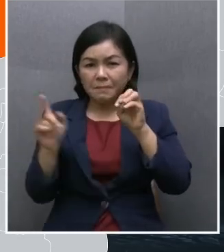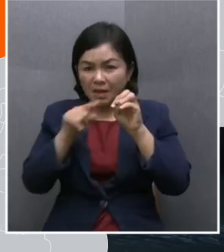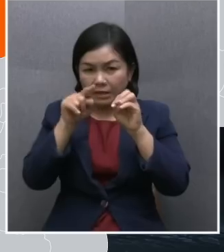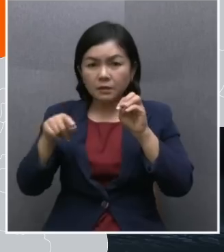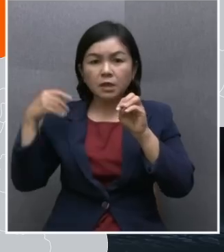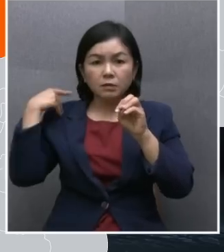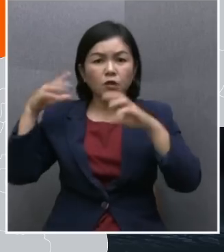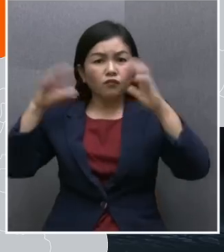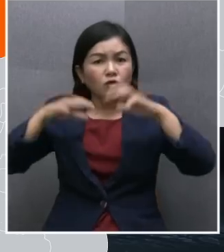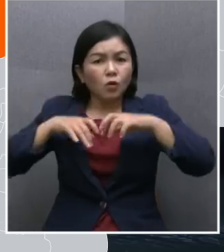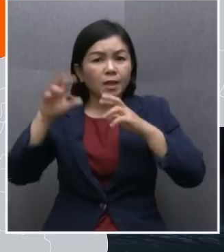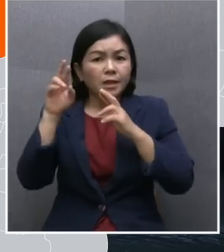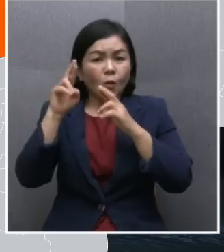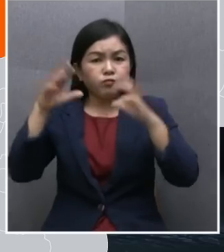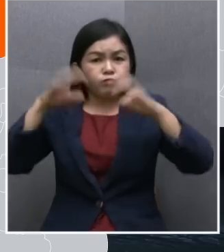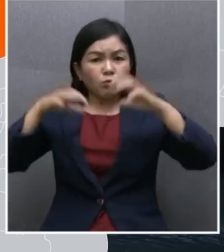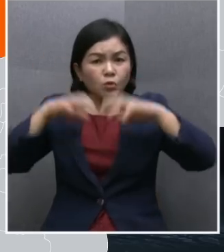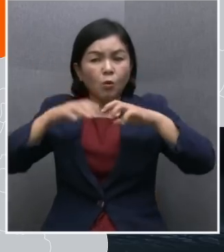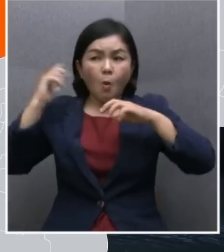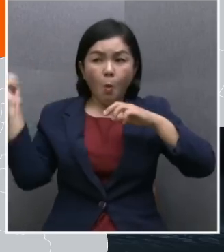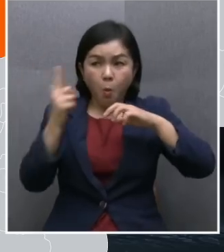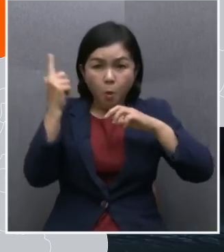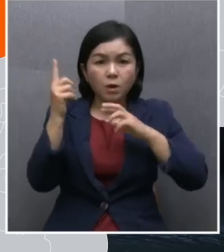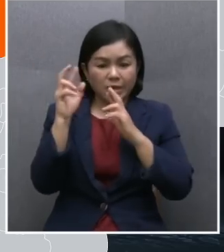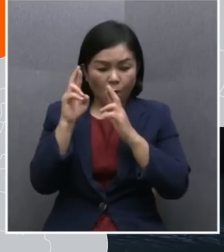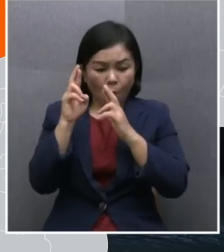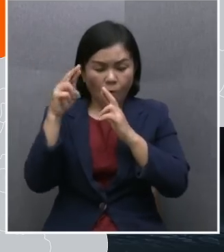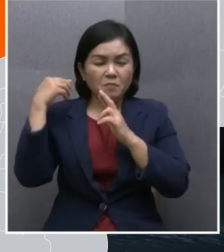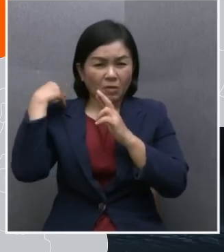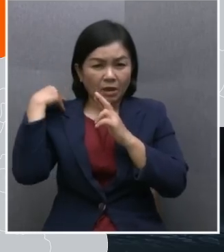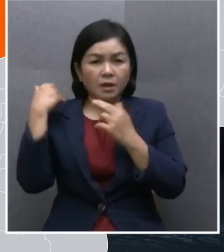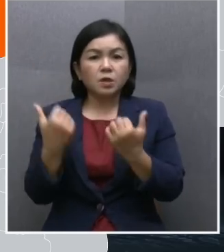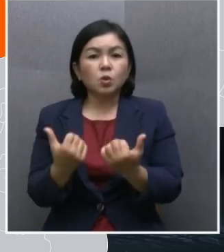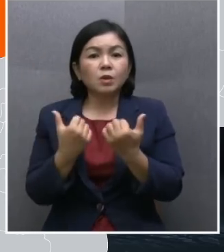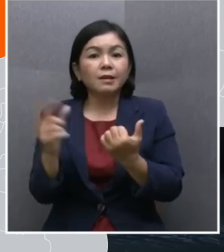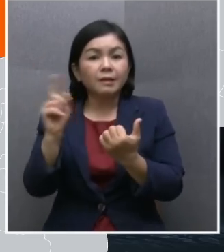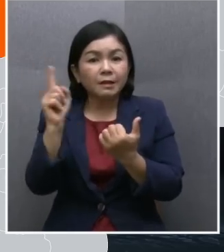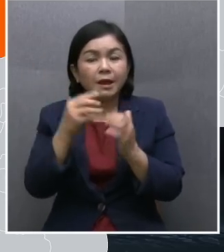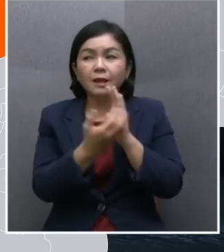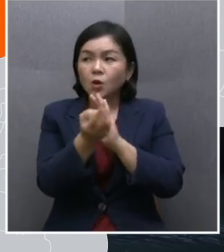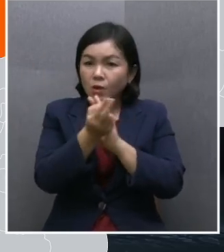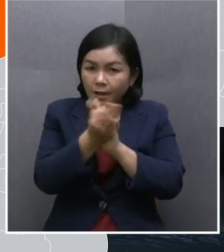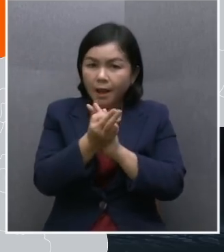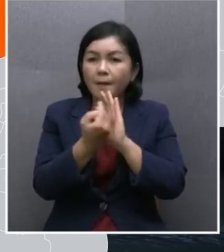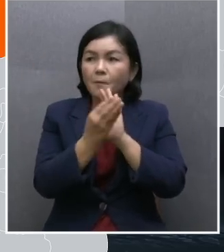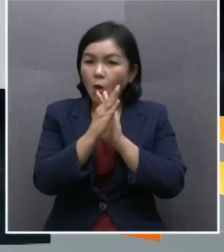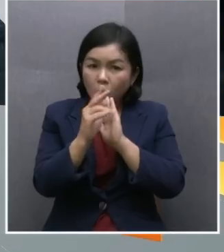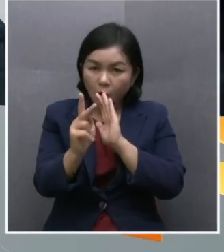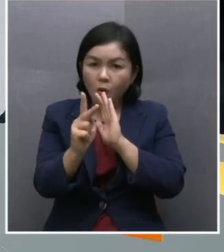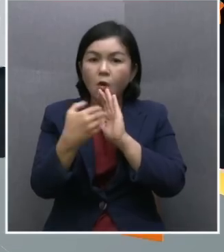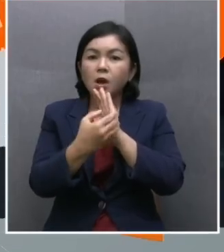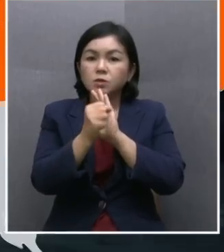ที่เฝ้าระวังฝนตกหนักและลมกระโชกแรงบางแห่งด้วยนะคะในพื้นที่จังหวัดหนองคายบึงกาฬ